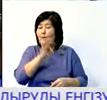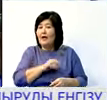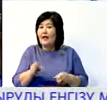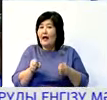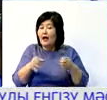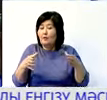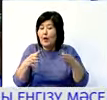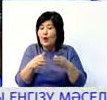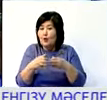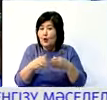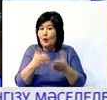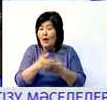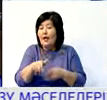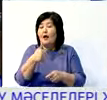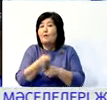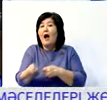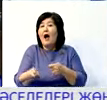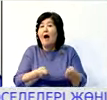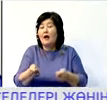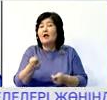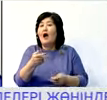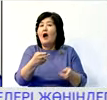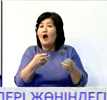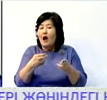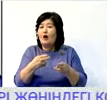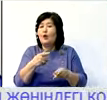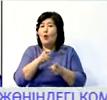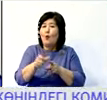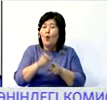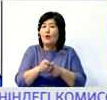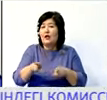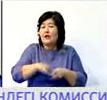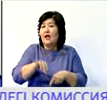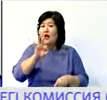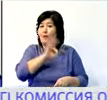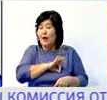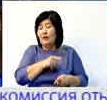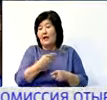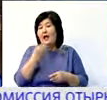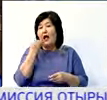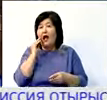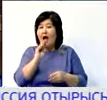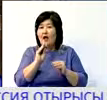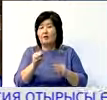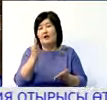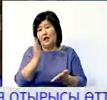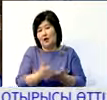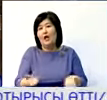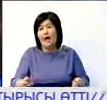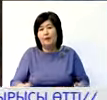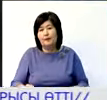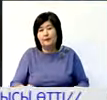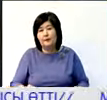қылмыстық ұйым құру және оларға басшылық ету, қару, оқ дәрілерді заңсыз алып жүру сынды айыптар тағылуда. Мөлдір Құлмырзаева,